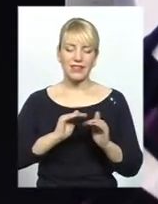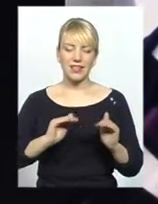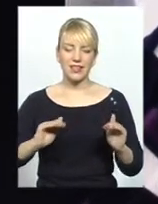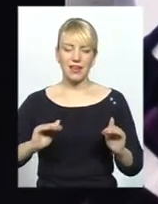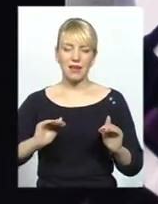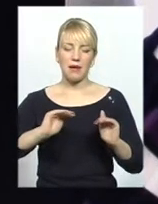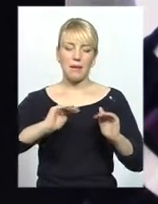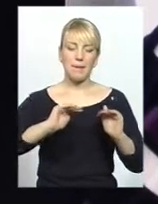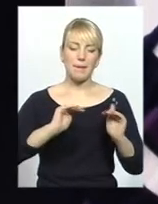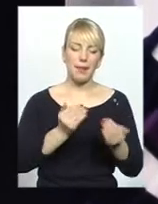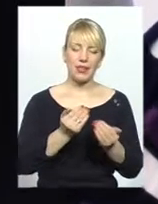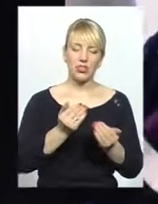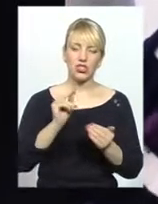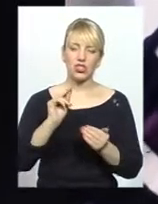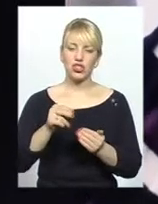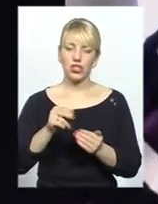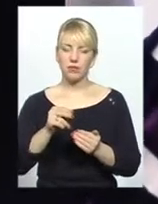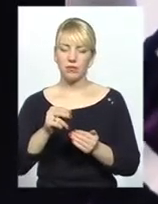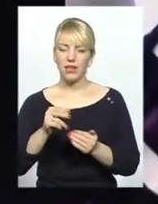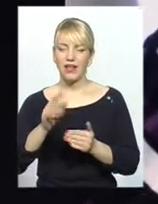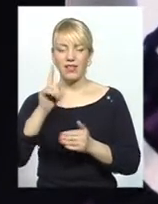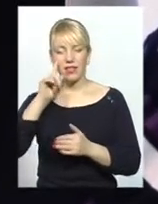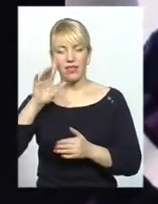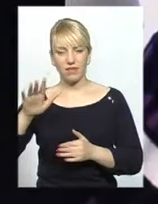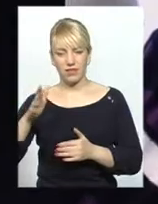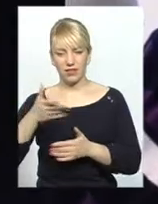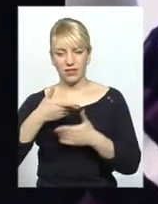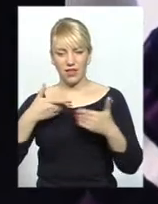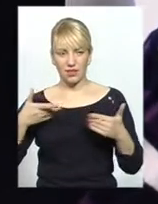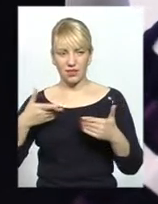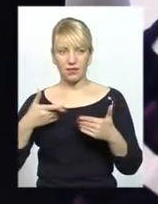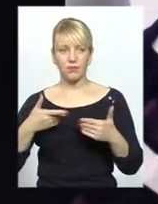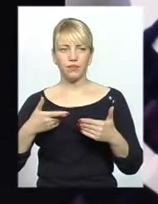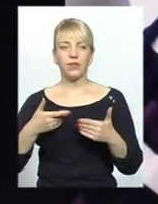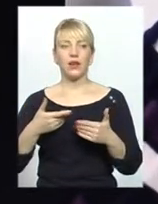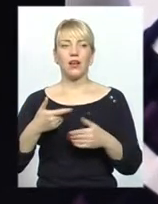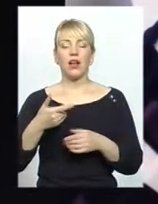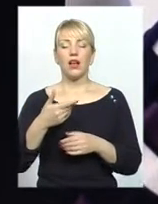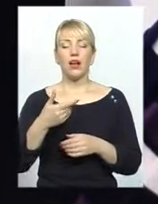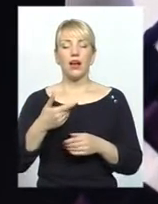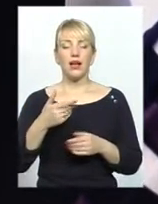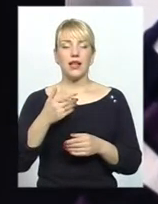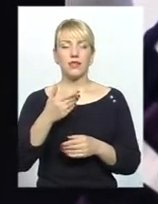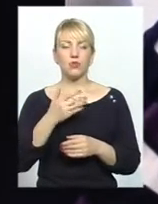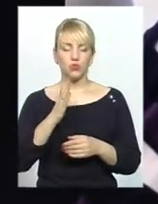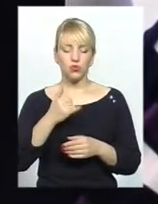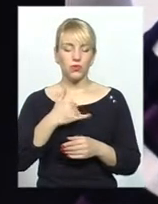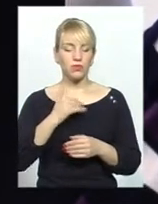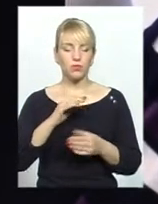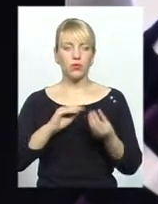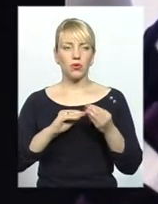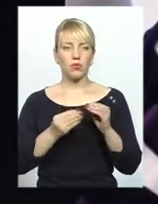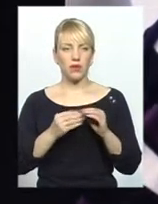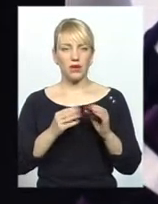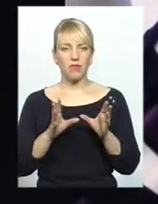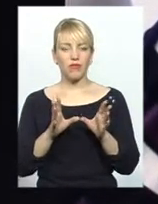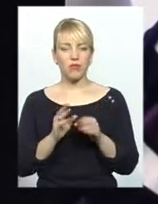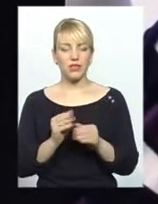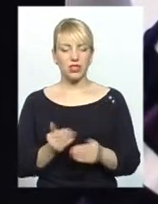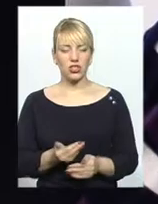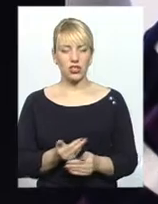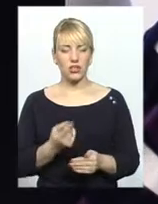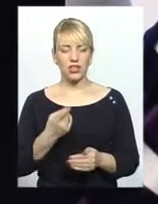пока они ненавидят нас больше, чем любят своих детей, нам будет проблематично жить с ними на